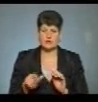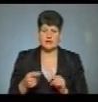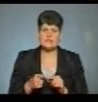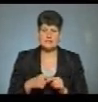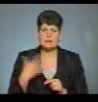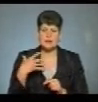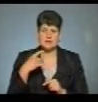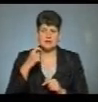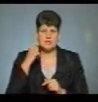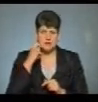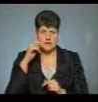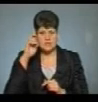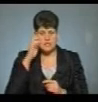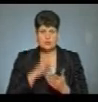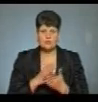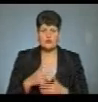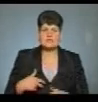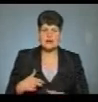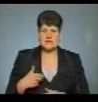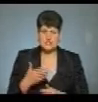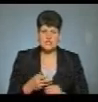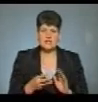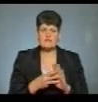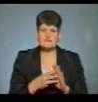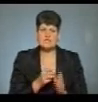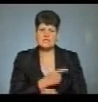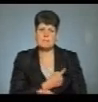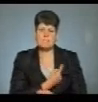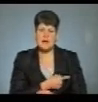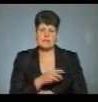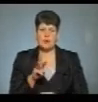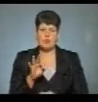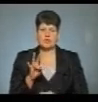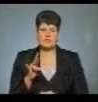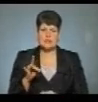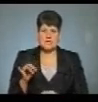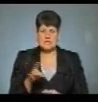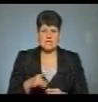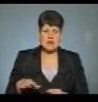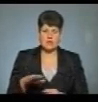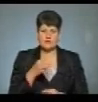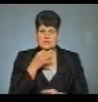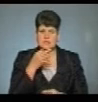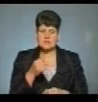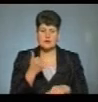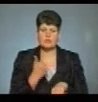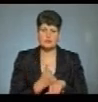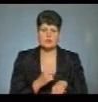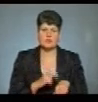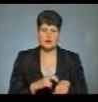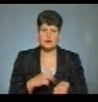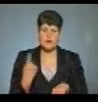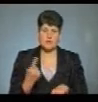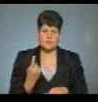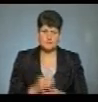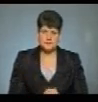50-річна держслужбовиця із Заліщиків і 8 медиків із Монастириського району, розповіла головна санітарна лікарка області Оксана